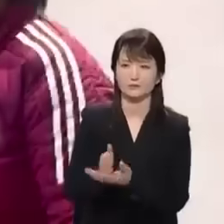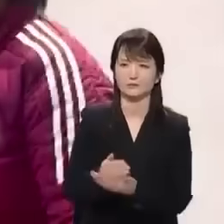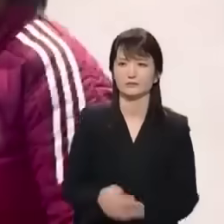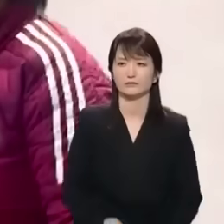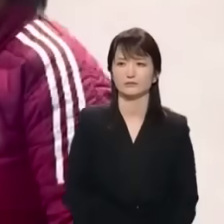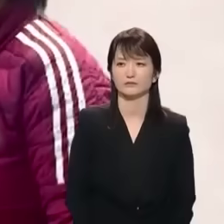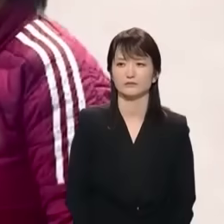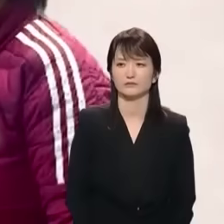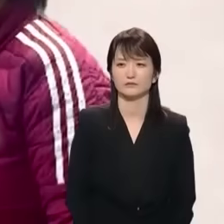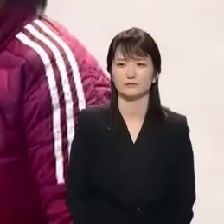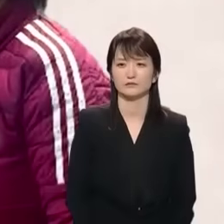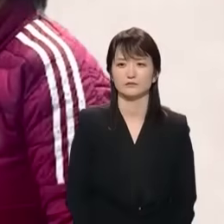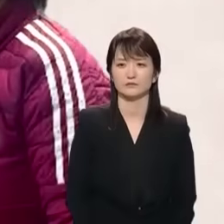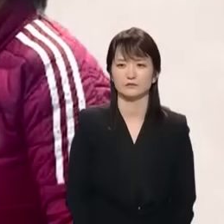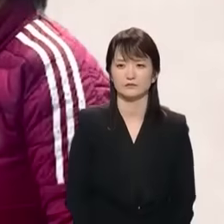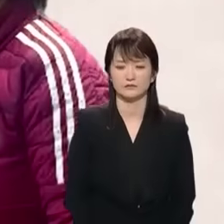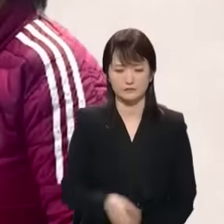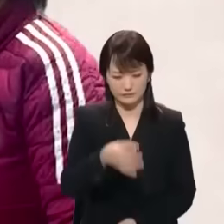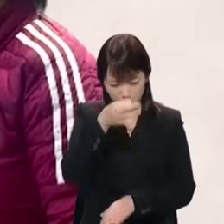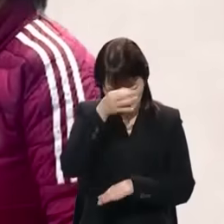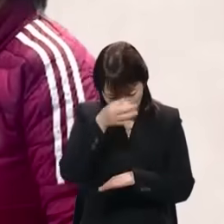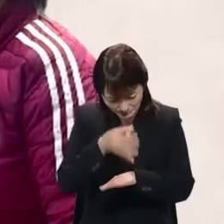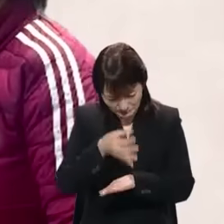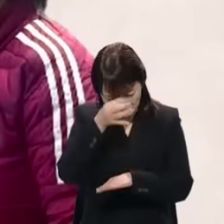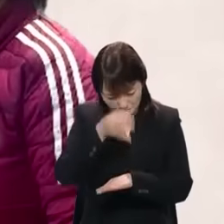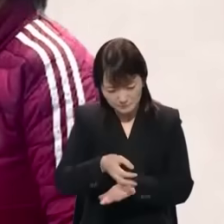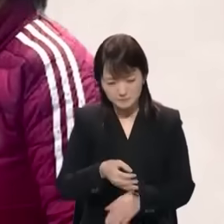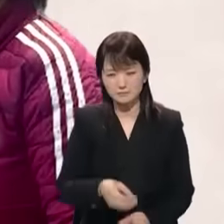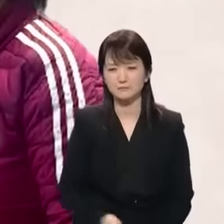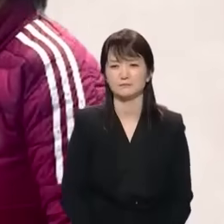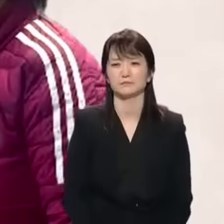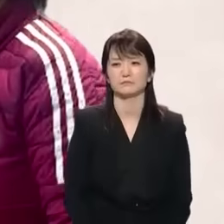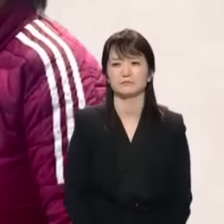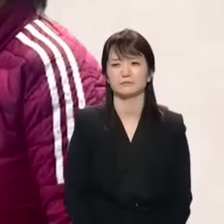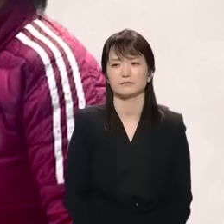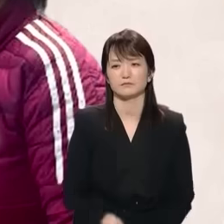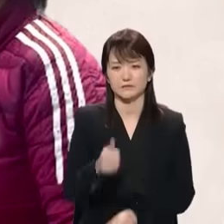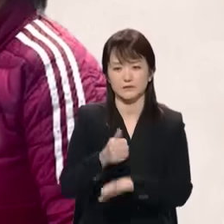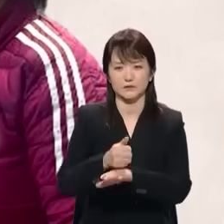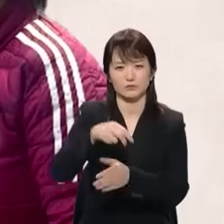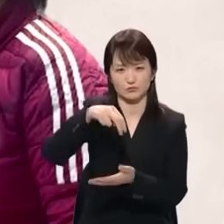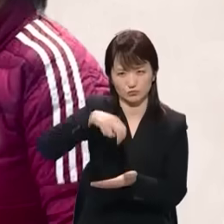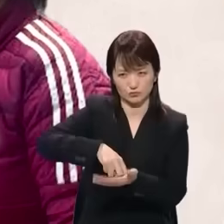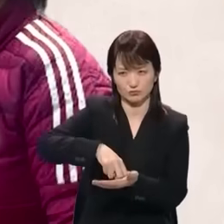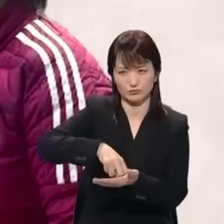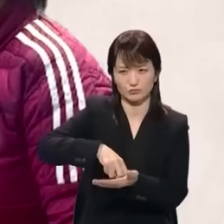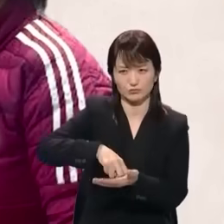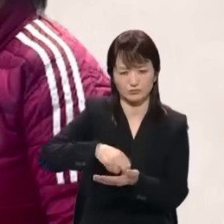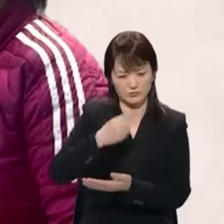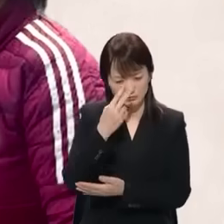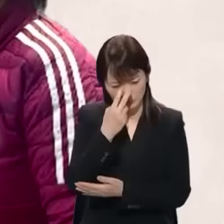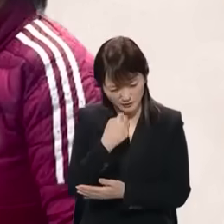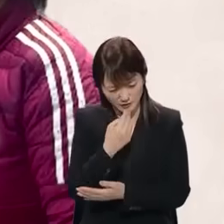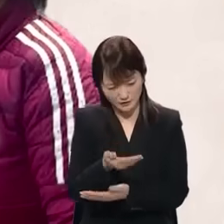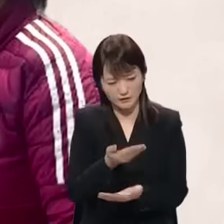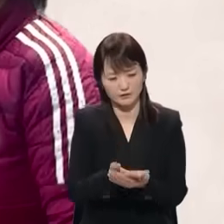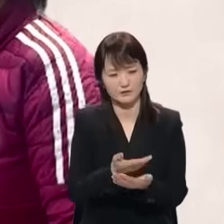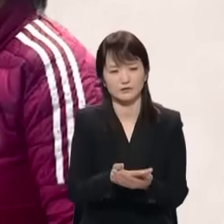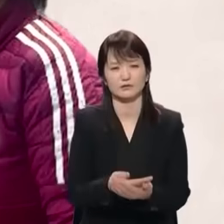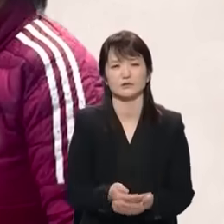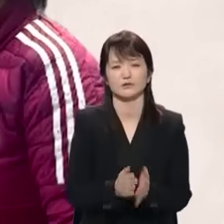그랬더니 뭐 그때부터 죄송하다 계속해 얘기하면서 결국 이제 무릎을 꿇고 달라 이렇게 빌었다고